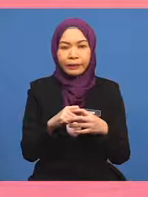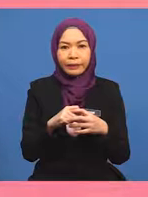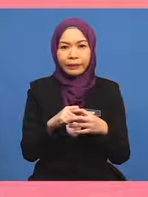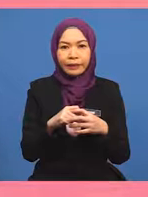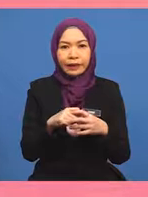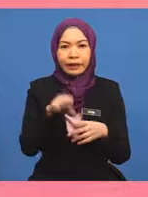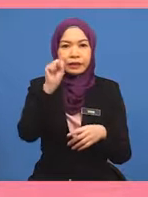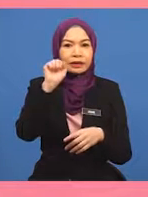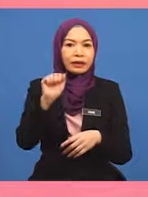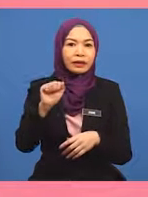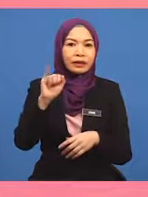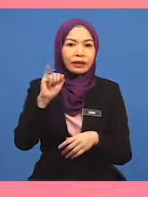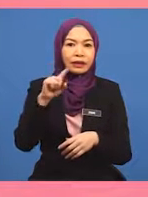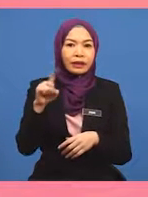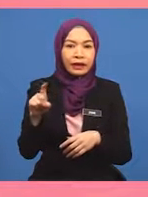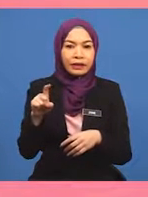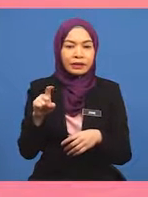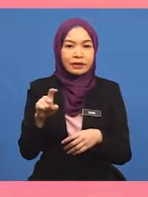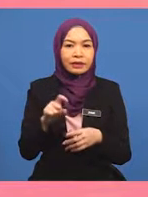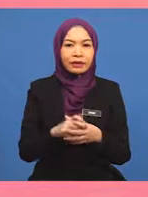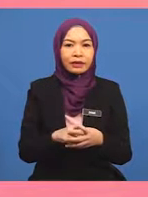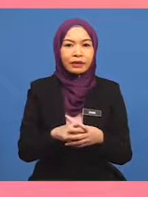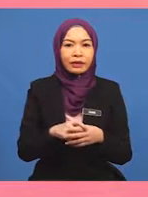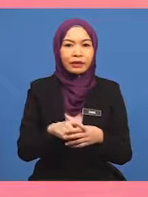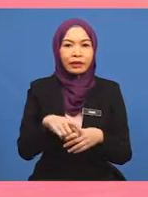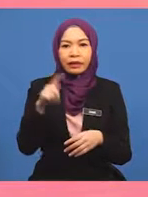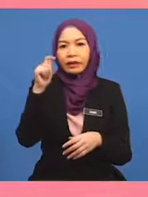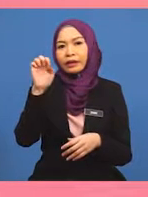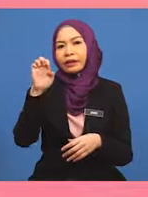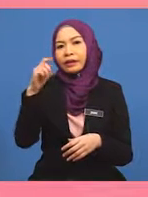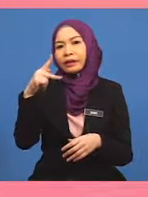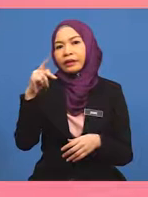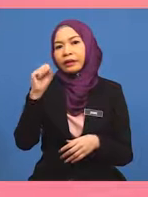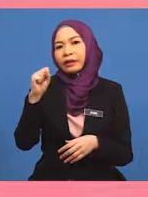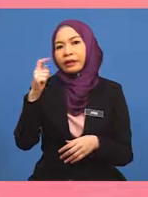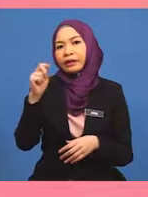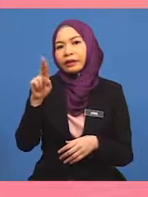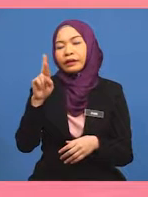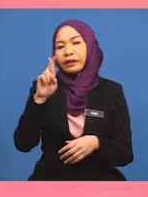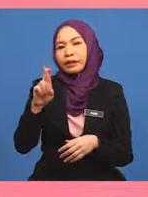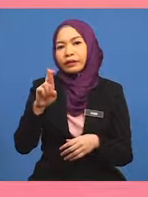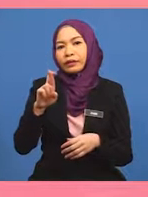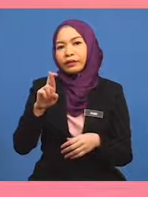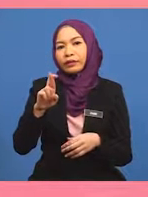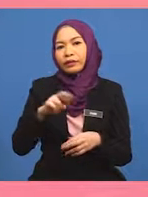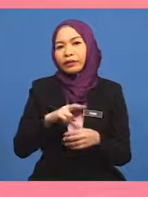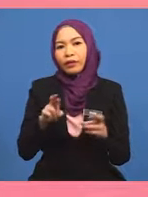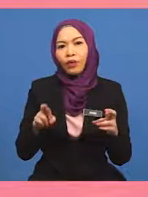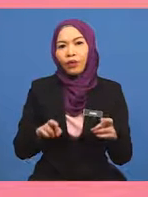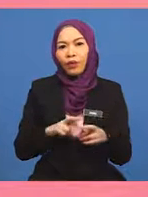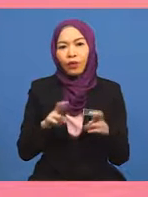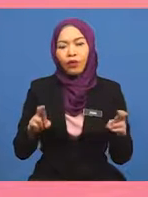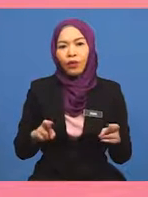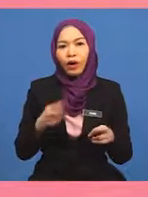saiz, tekstur, ruang, warna dan nilai.